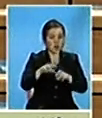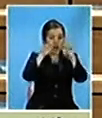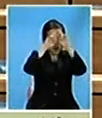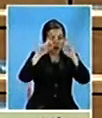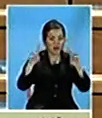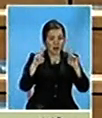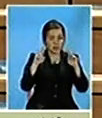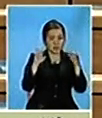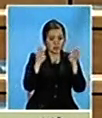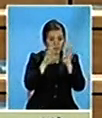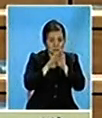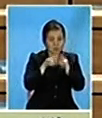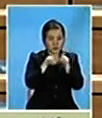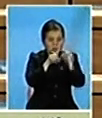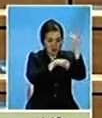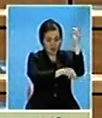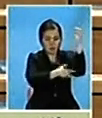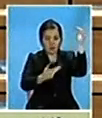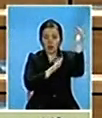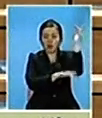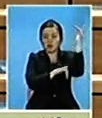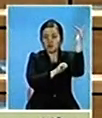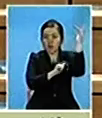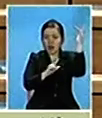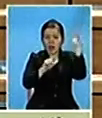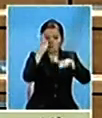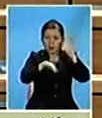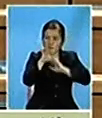ใน3จังหวัดโดยเฉพาะจังหวัดชะลาถึง